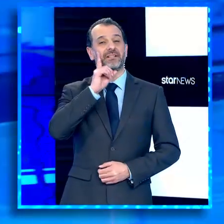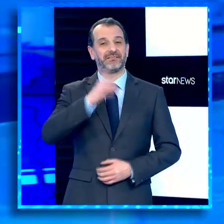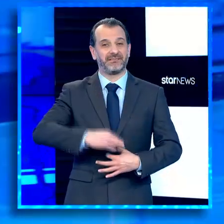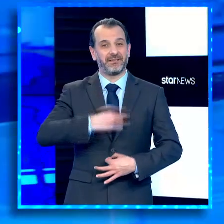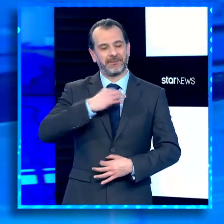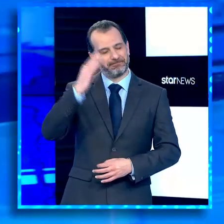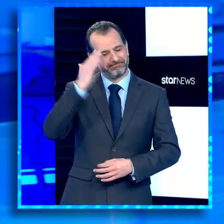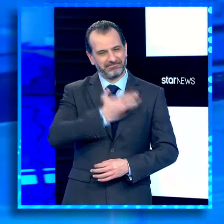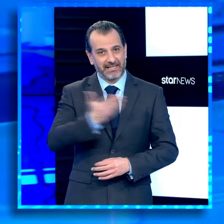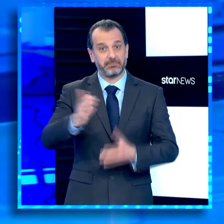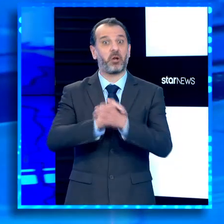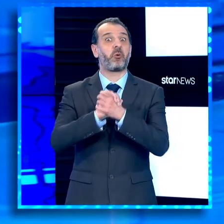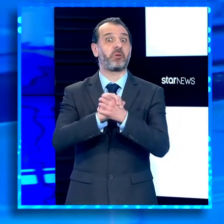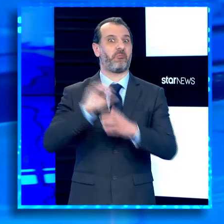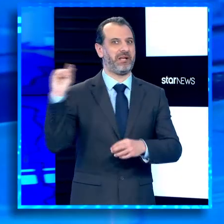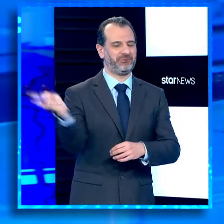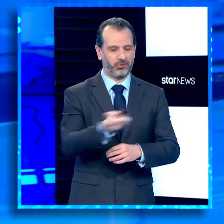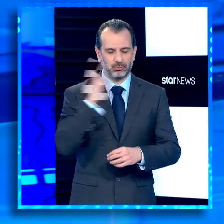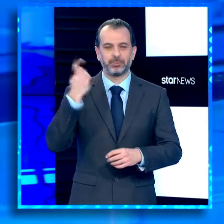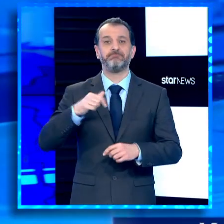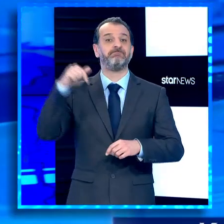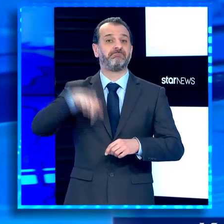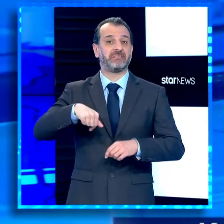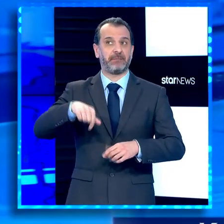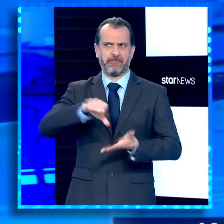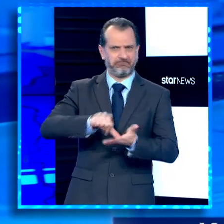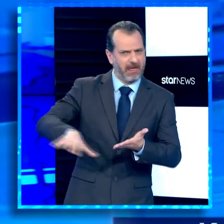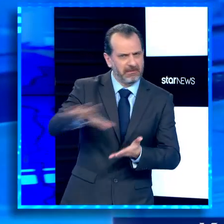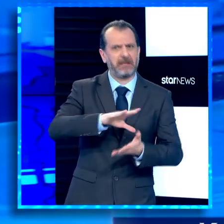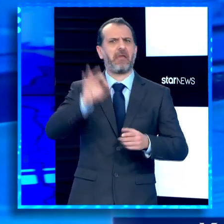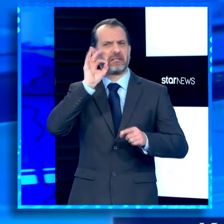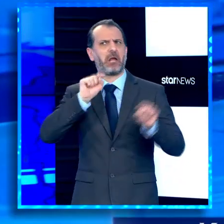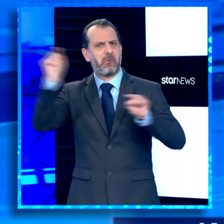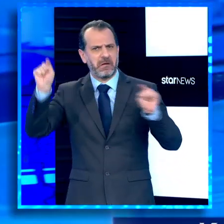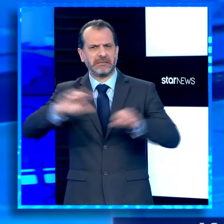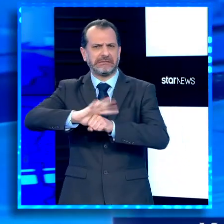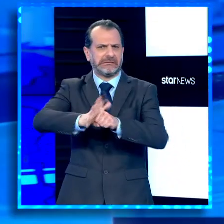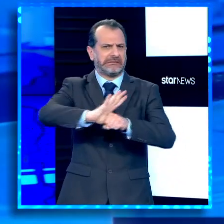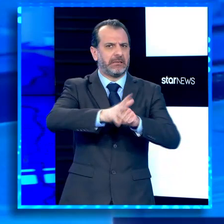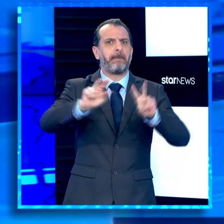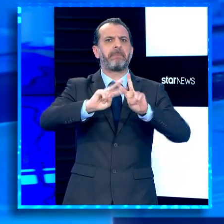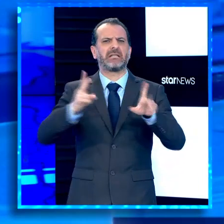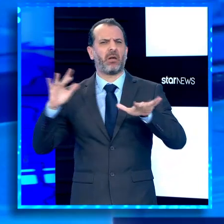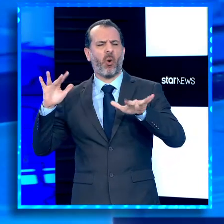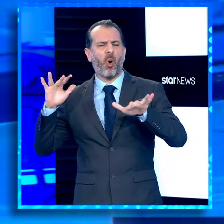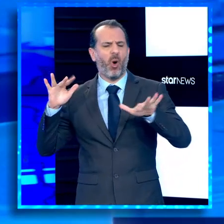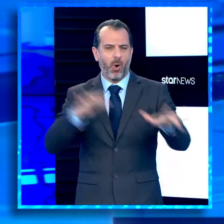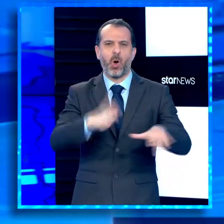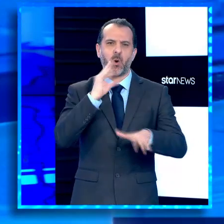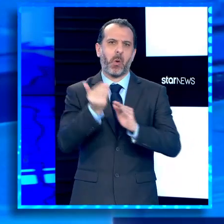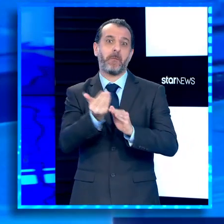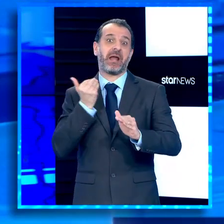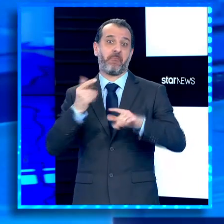Γεια σας και πάλι κυρίες και κύριοι και χρόνια σας πολλά. Κόσμος ηρωεί στα μαγαζιά για τα ψώνια της τελευταίας στιγμής. Λίγες ώρες πριν από το ρεβεγιόν της παραμονής